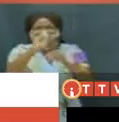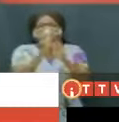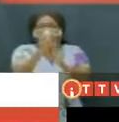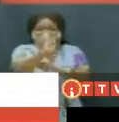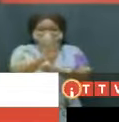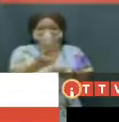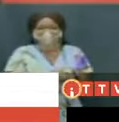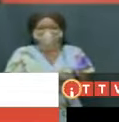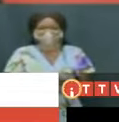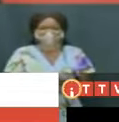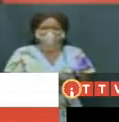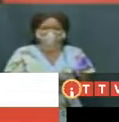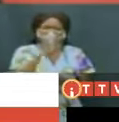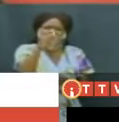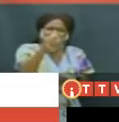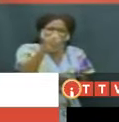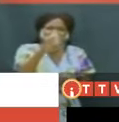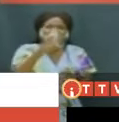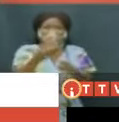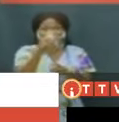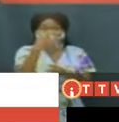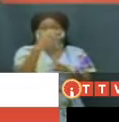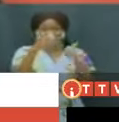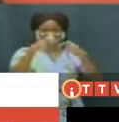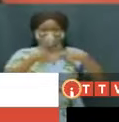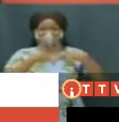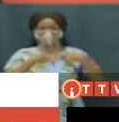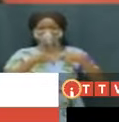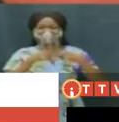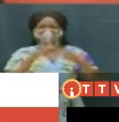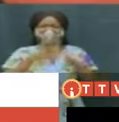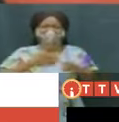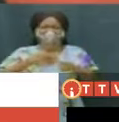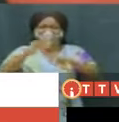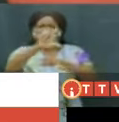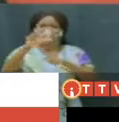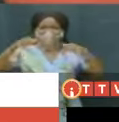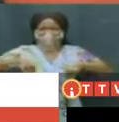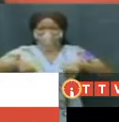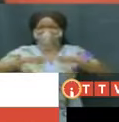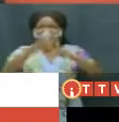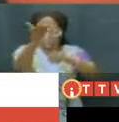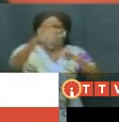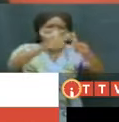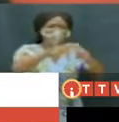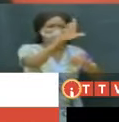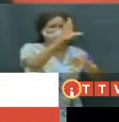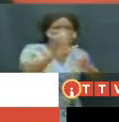mwatsira ife tili kulilongwe kutali kwambiri pano muti one ena muli kunzuzu ena muli kukaronga ndi sayansi